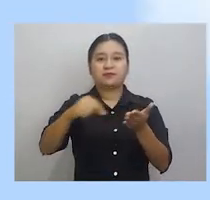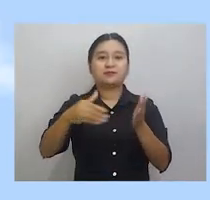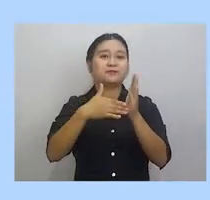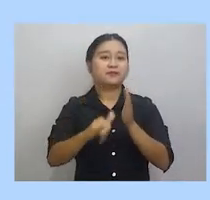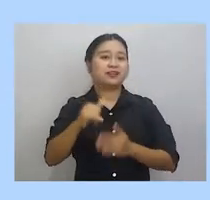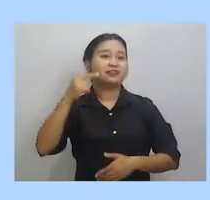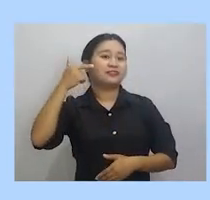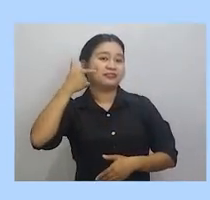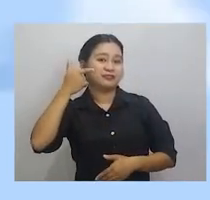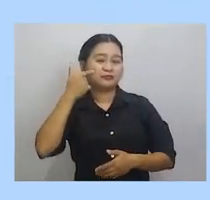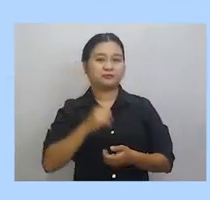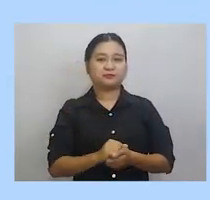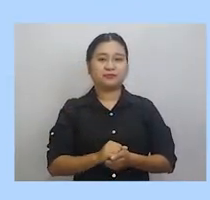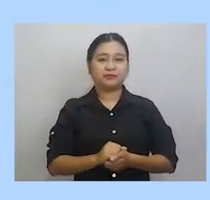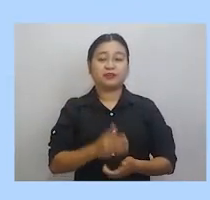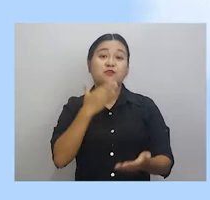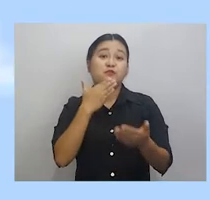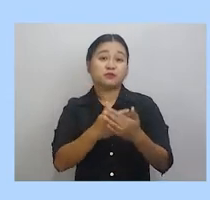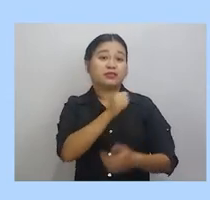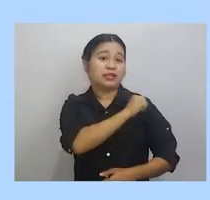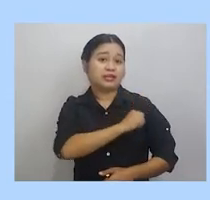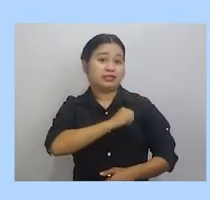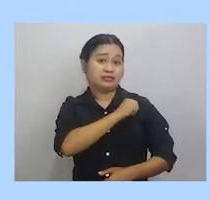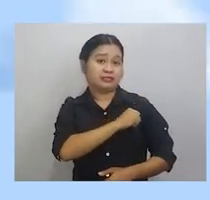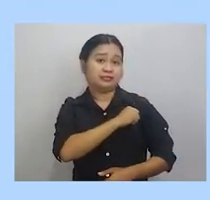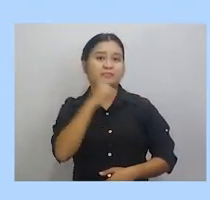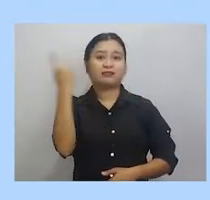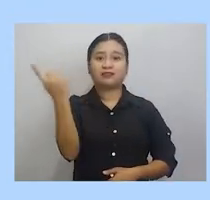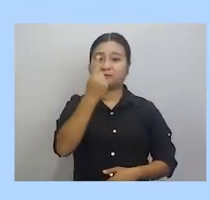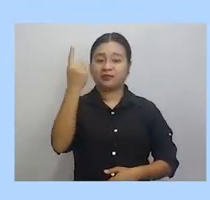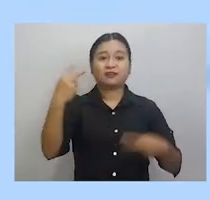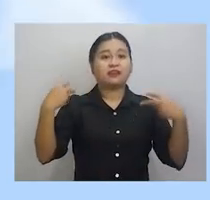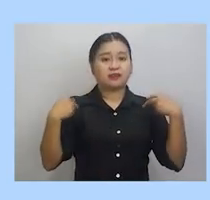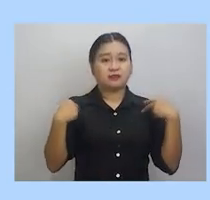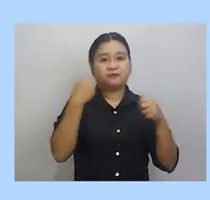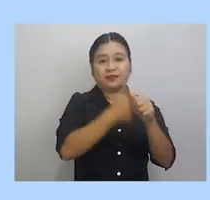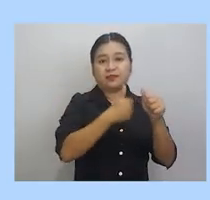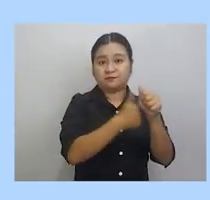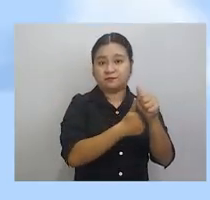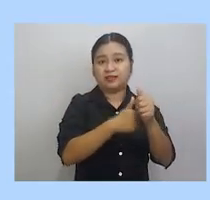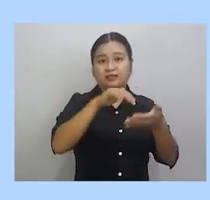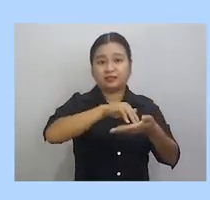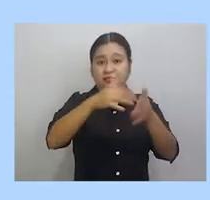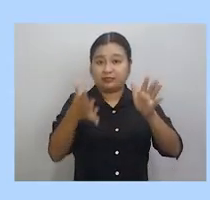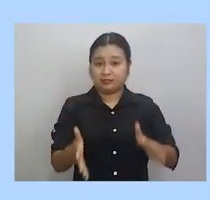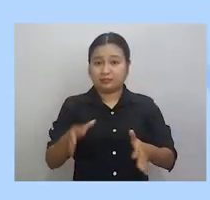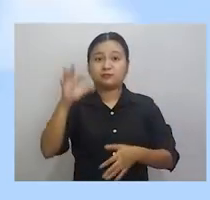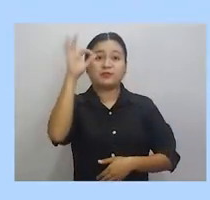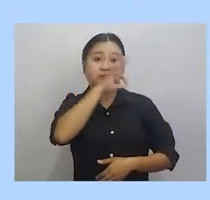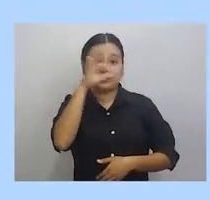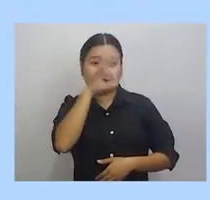Peña? Magandang katangian na dapat ay taglay ng bawat mag-aaral na Filipino.